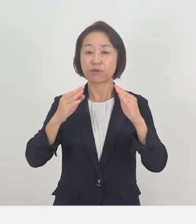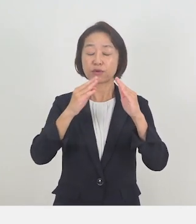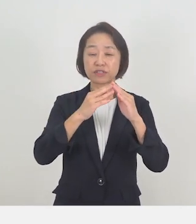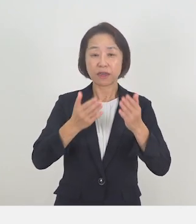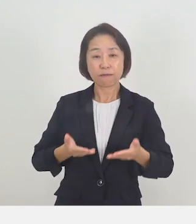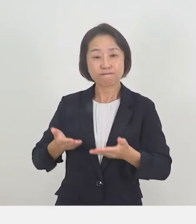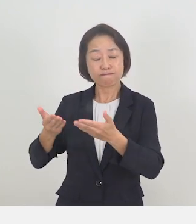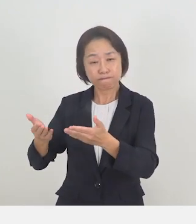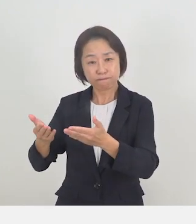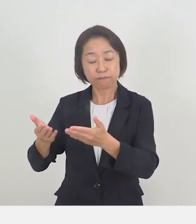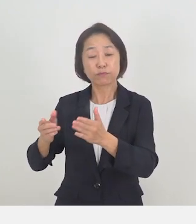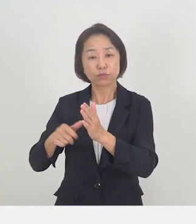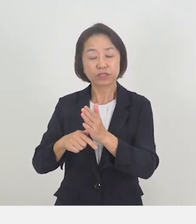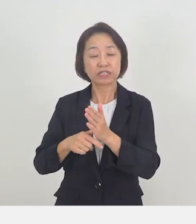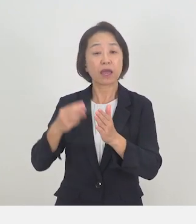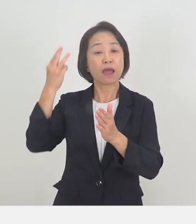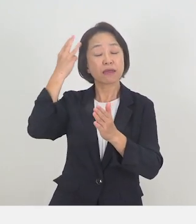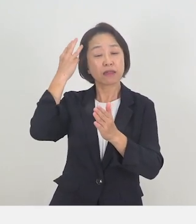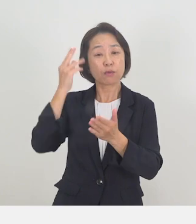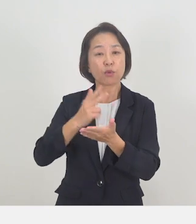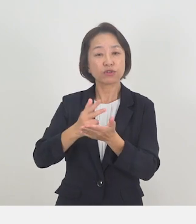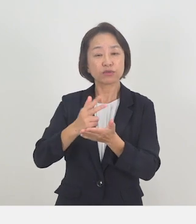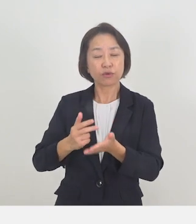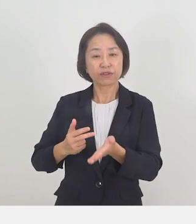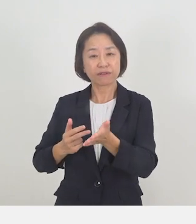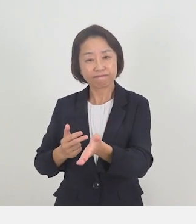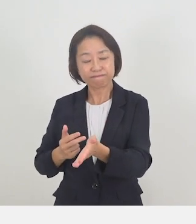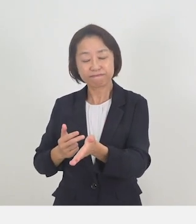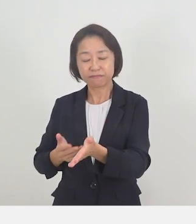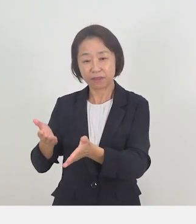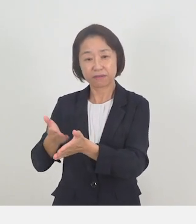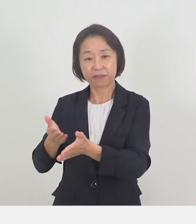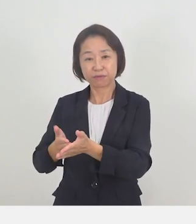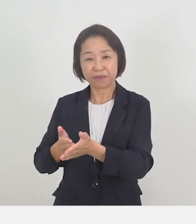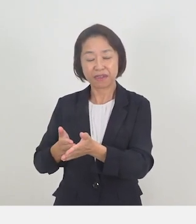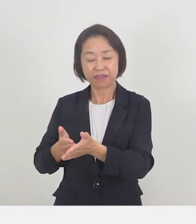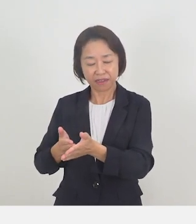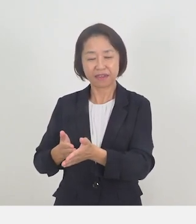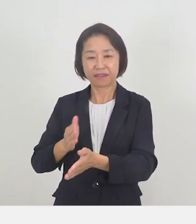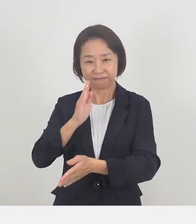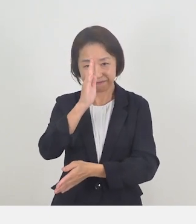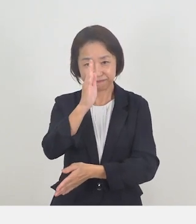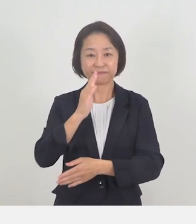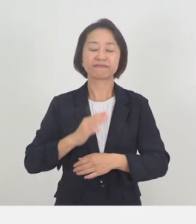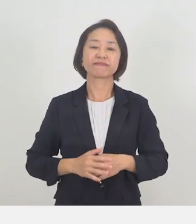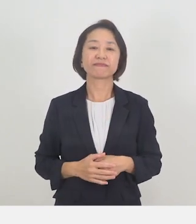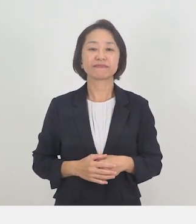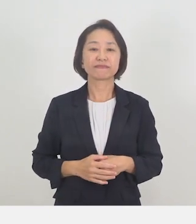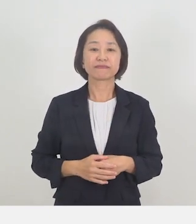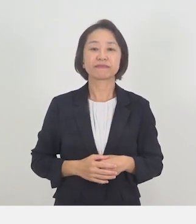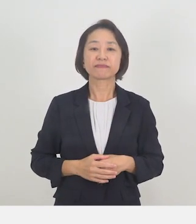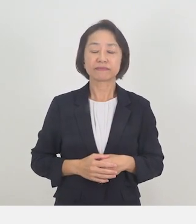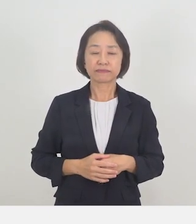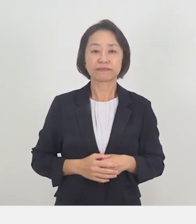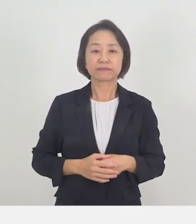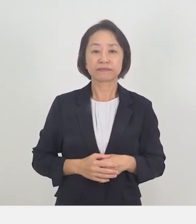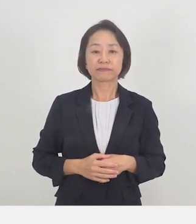て参考資料として施行するなどの活用が可能なので是非取り組んでいただきたいと思い